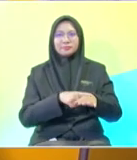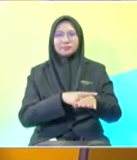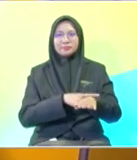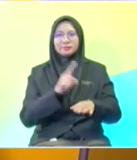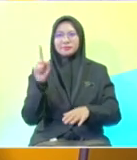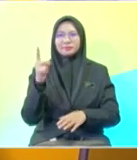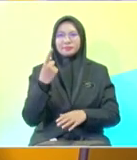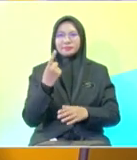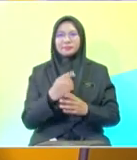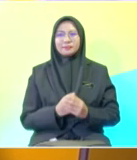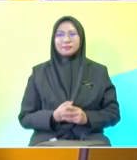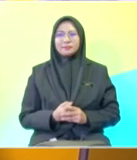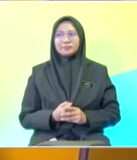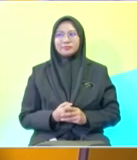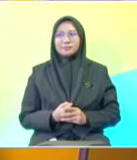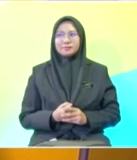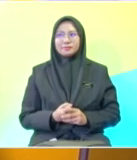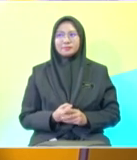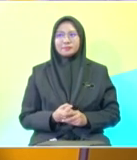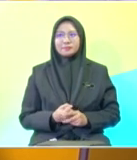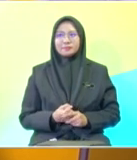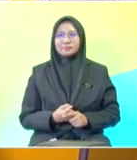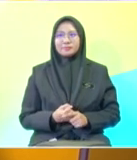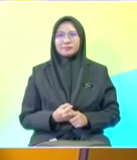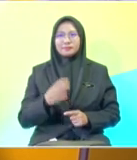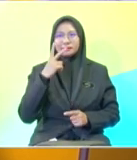ikhfanya kita lihat bacaan Idgham